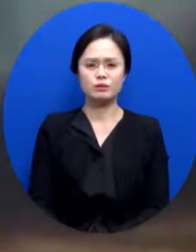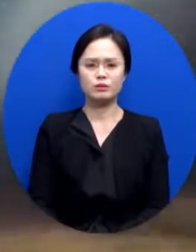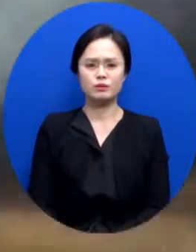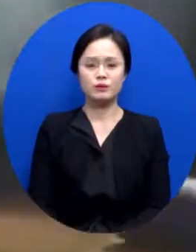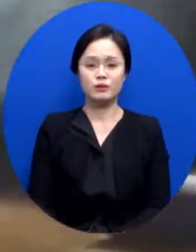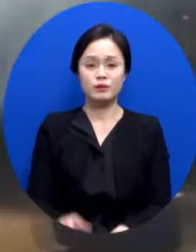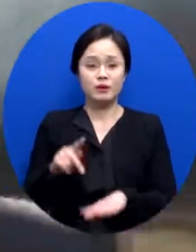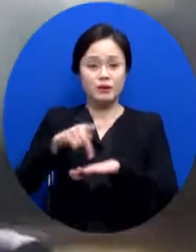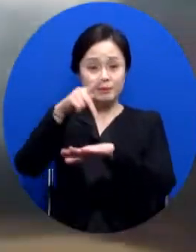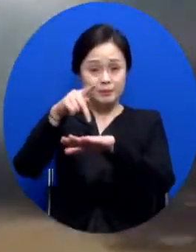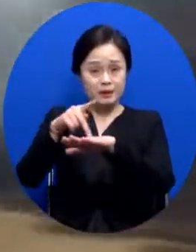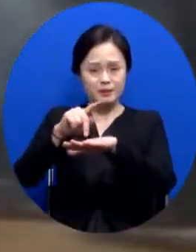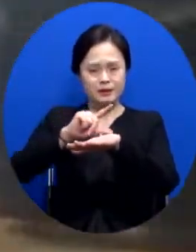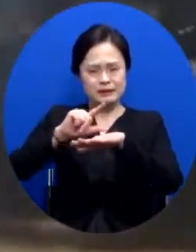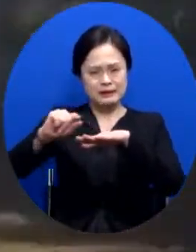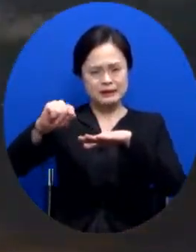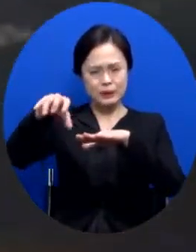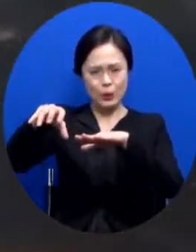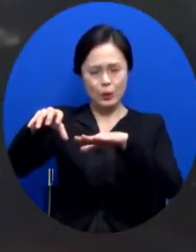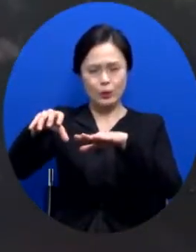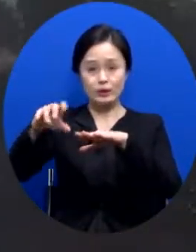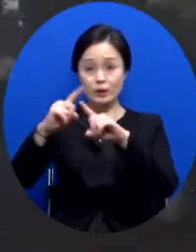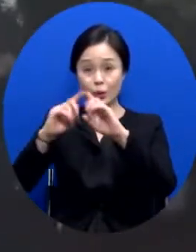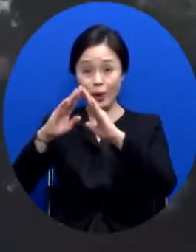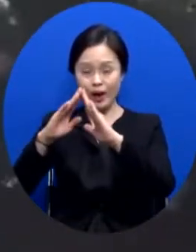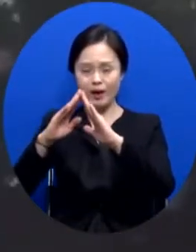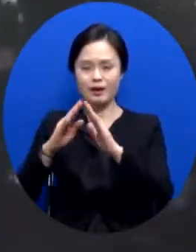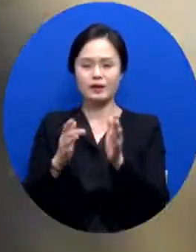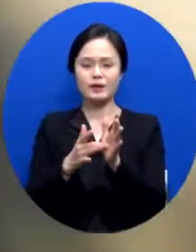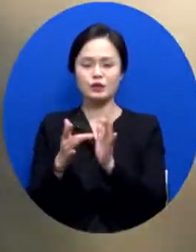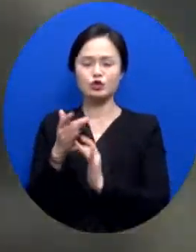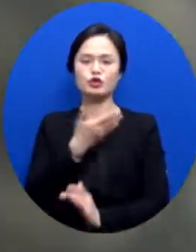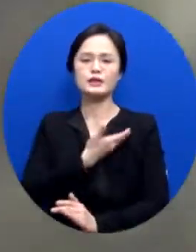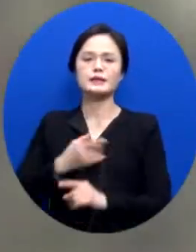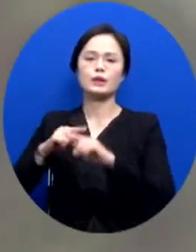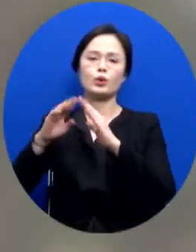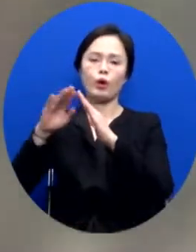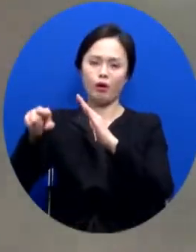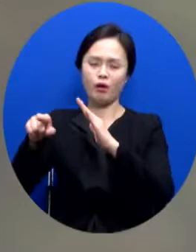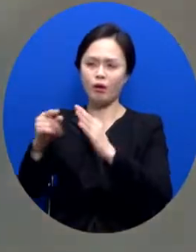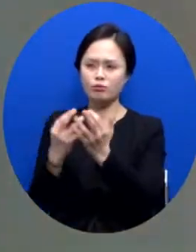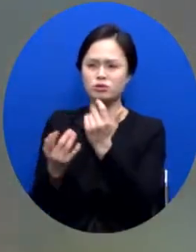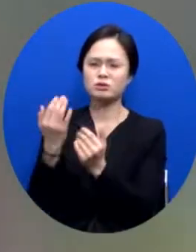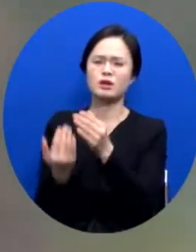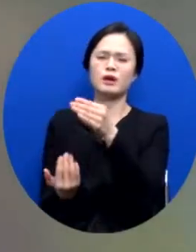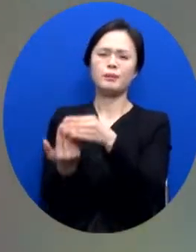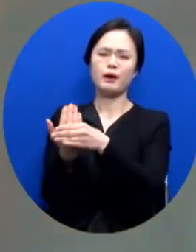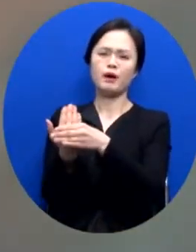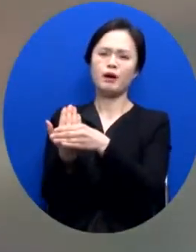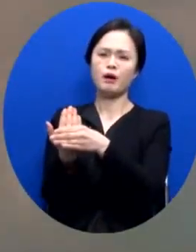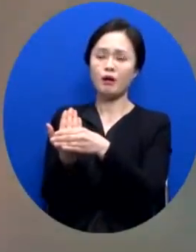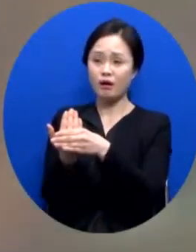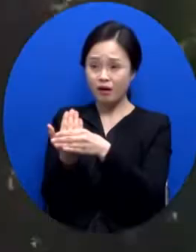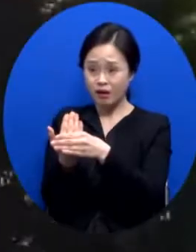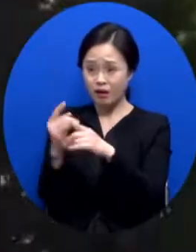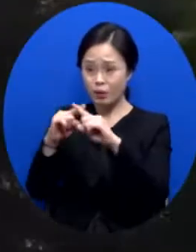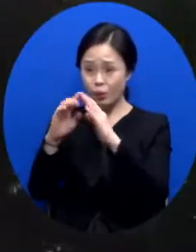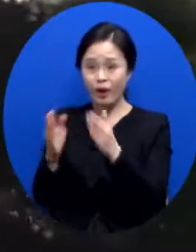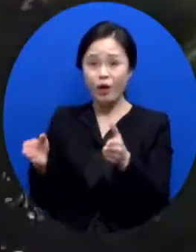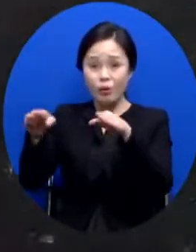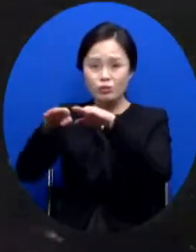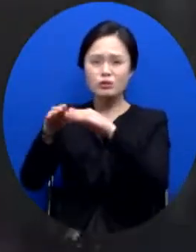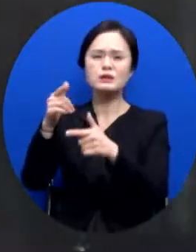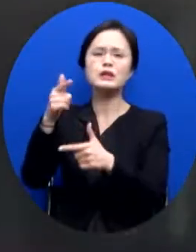필리핀 빈민 이지툰 에 세워진 예술 제작 후에 외부 당 건물 전체가 불길에 없지 않습니다 대부분 목조로 지어진 교회 건물은